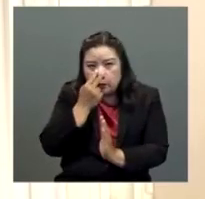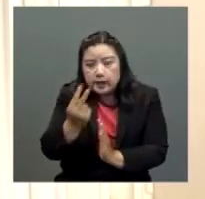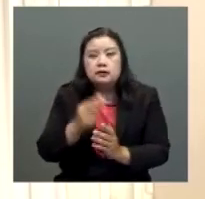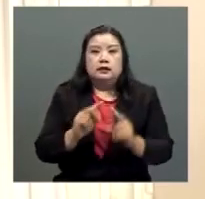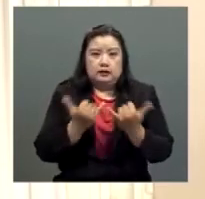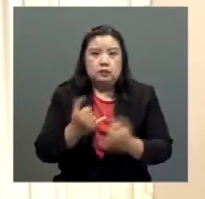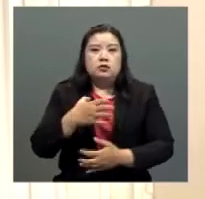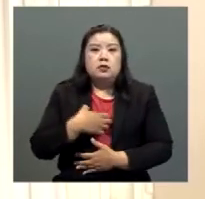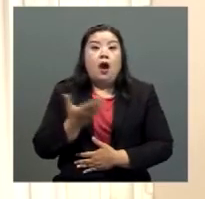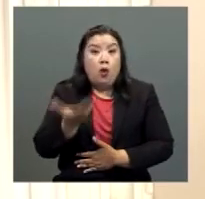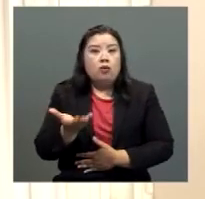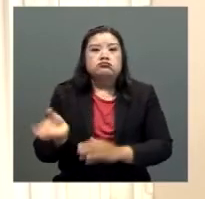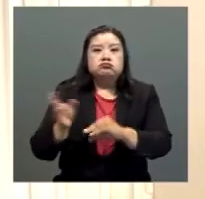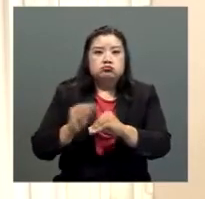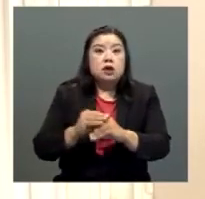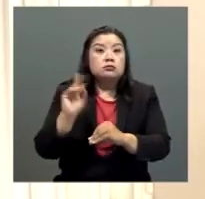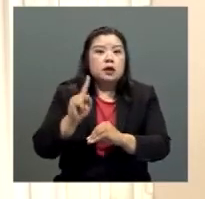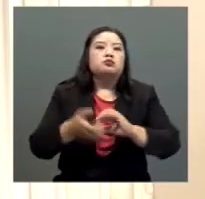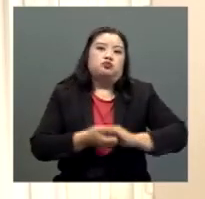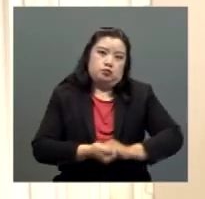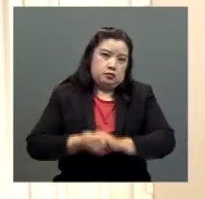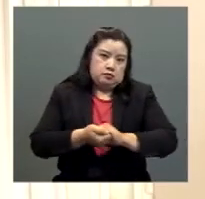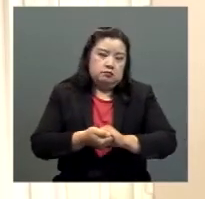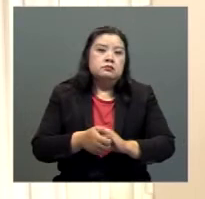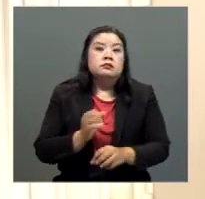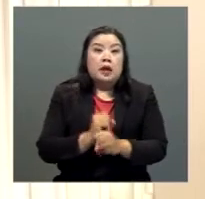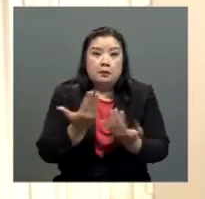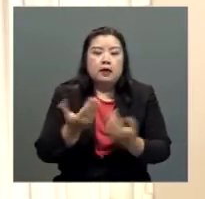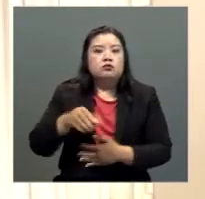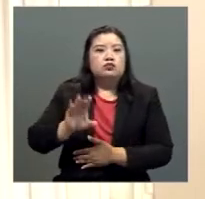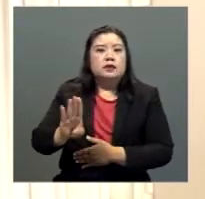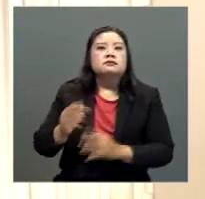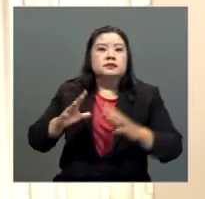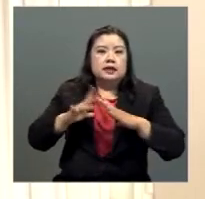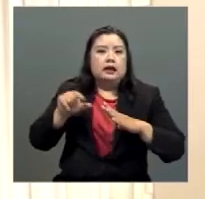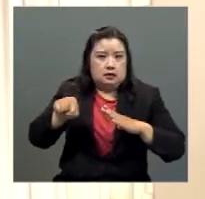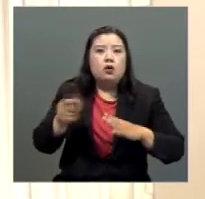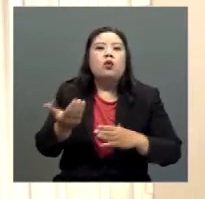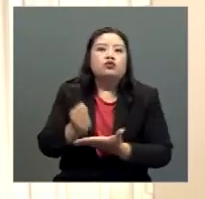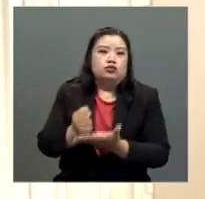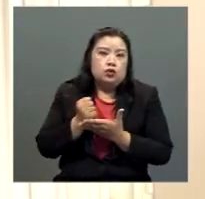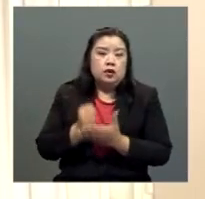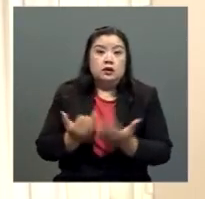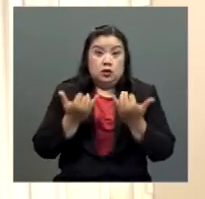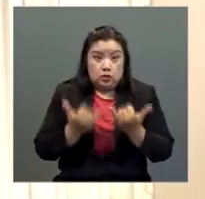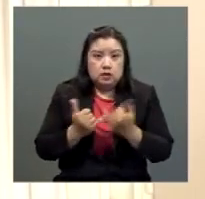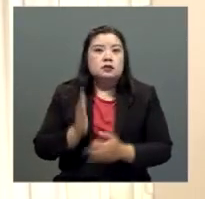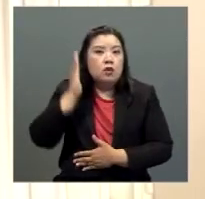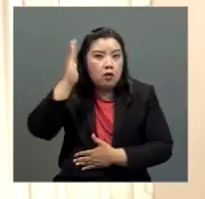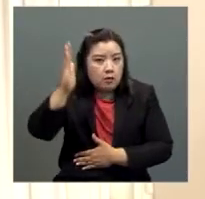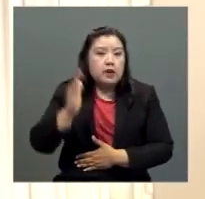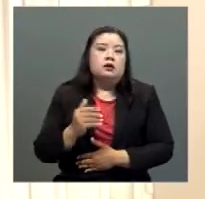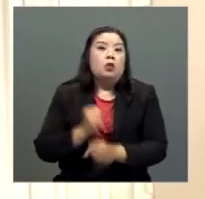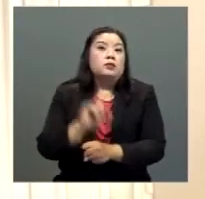เพิ่มความร่วมมือกับท่านทั้งหลายให้มากยิ่งขึ้นโดยเริ่มที่ภาคเอกชนก่อนสิ่งที่ผมจะทำในช่วงสัปดาห์ข้างหน้านั้น